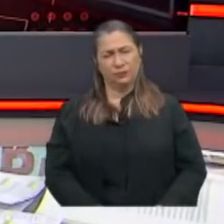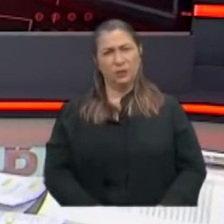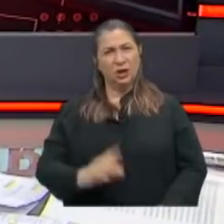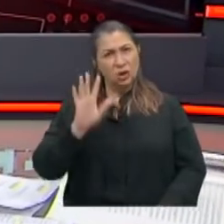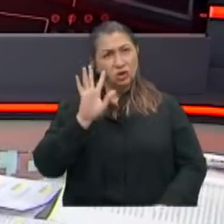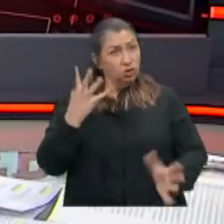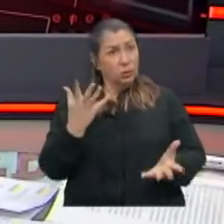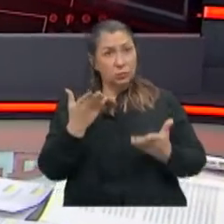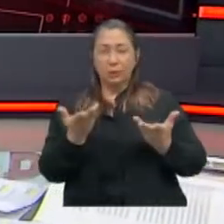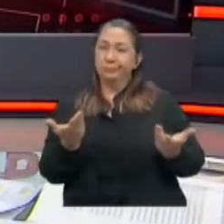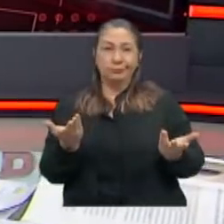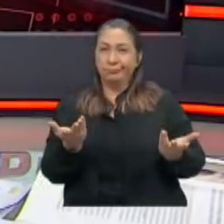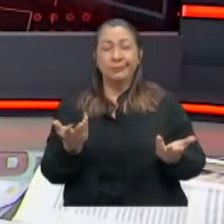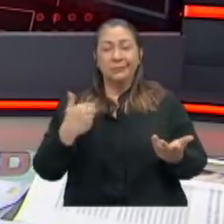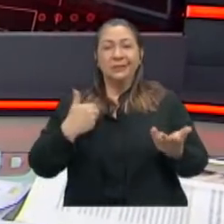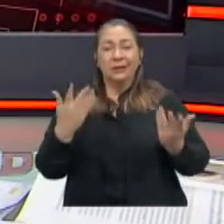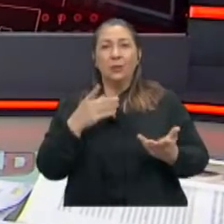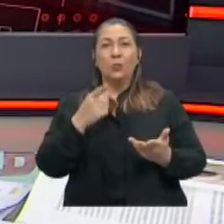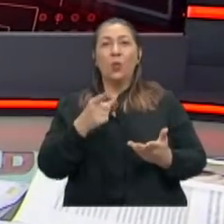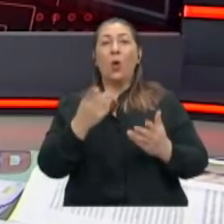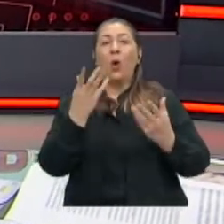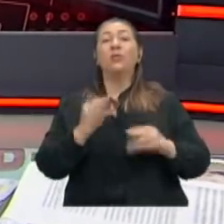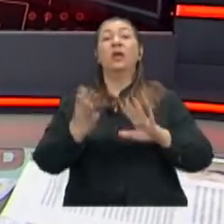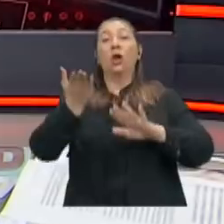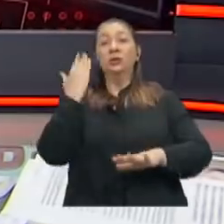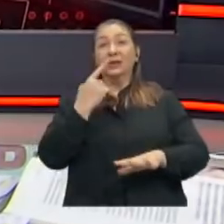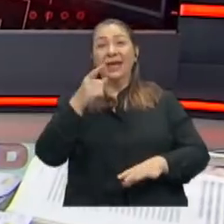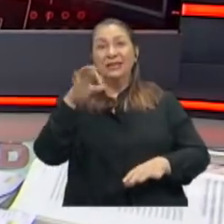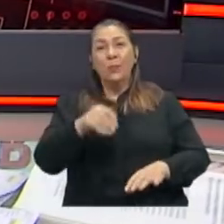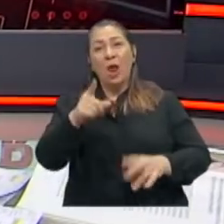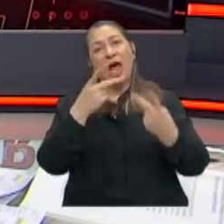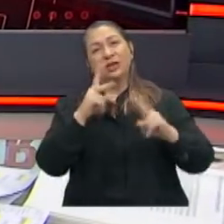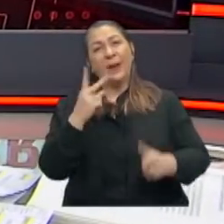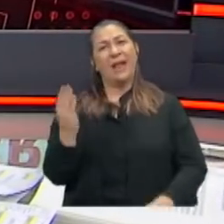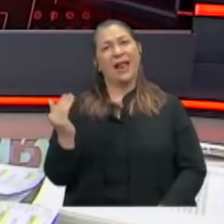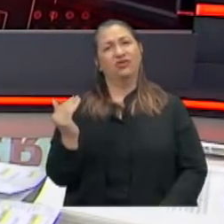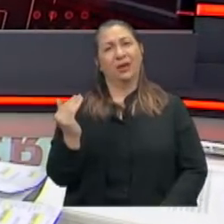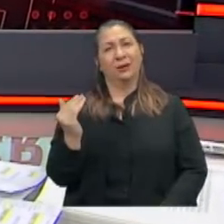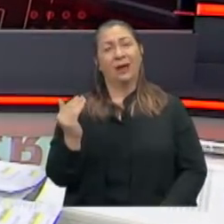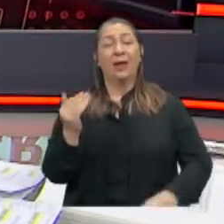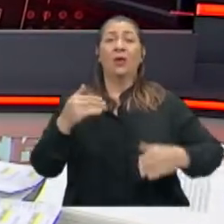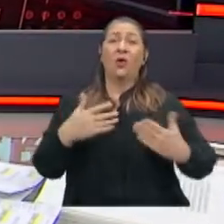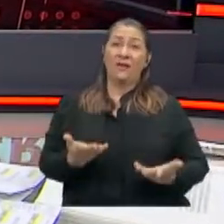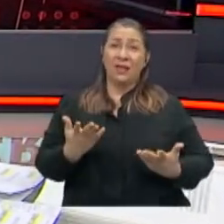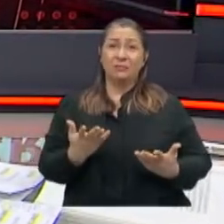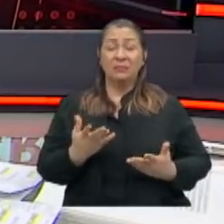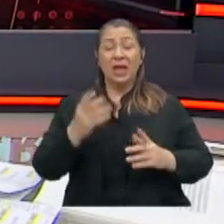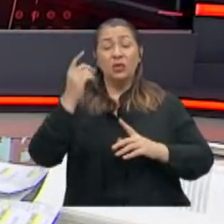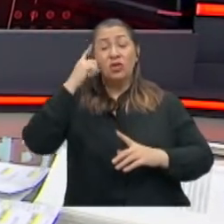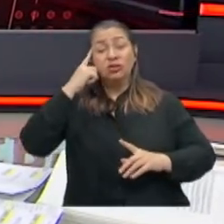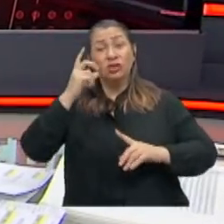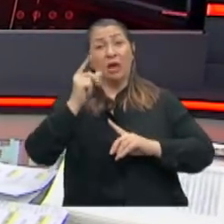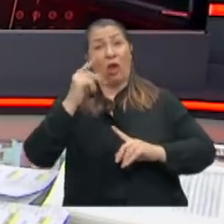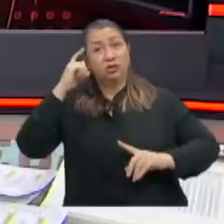şaşırdık mı buna? Yok. Çünkü biz zaten bu olay yaşanmadan önce dedik ki ya şimdi böyle açıklamalar gelecek. Efendim işte